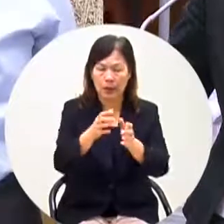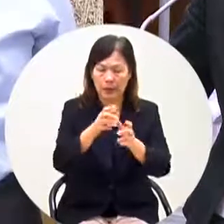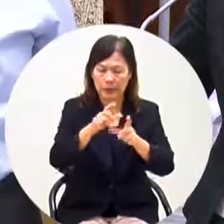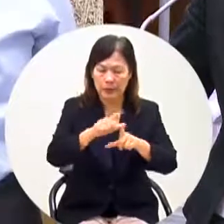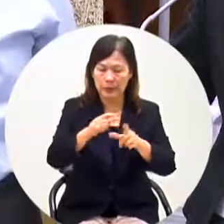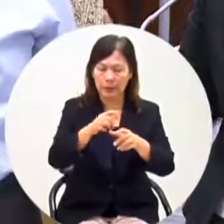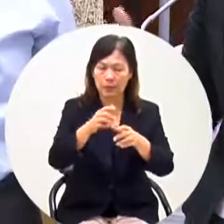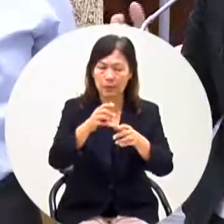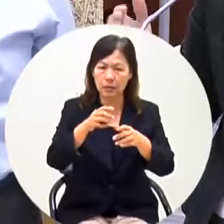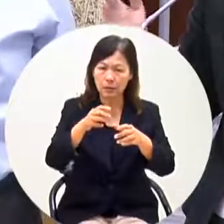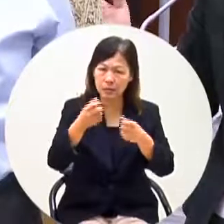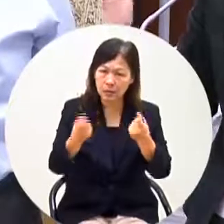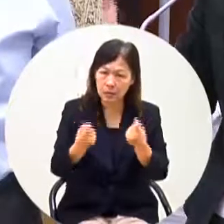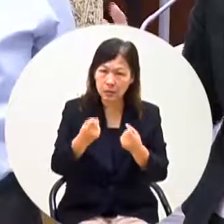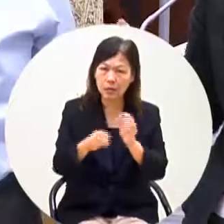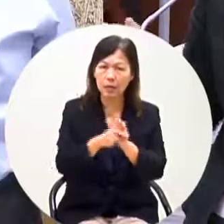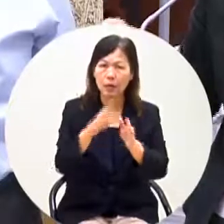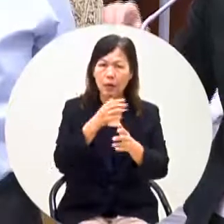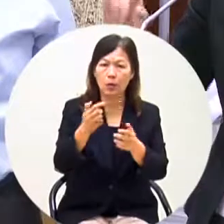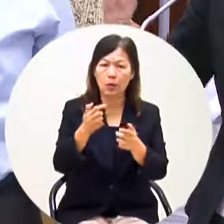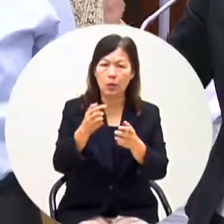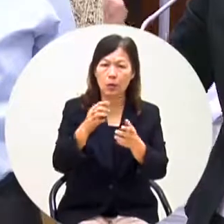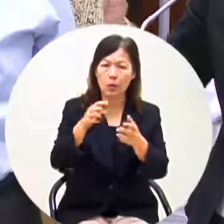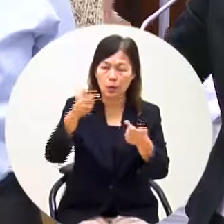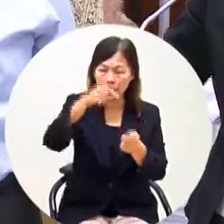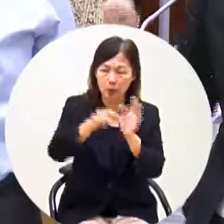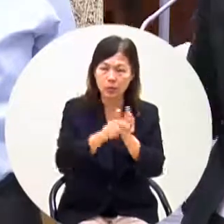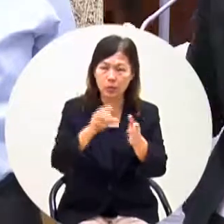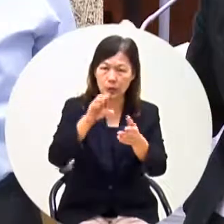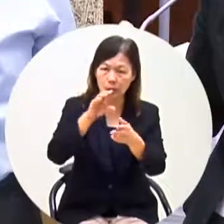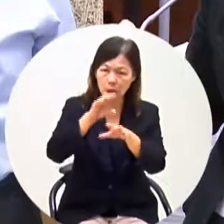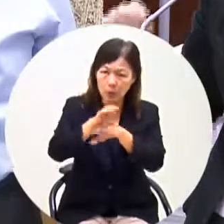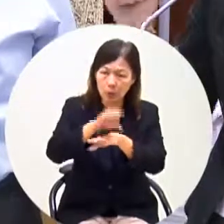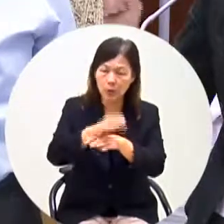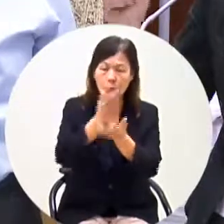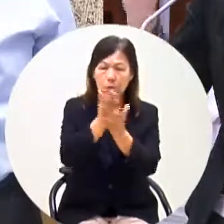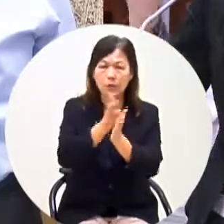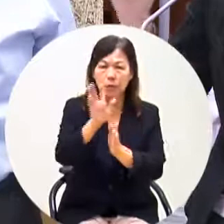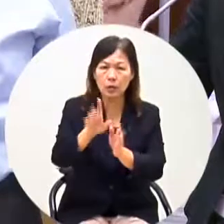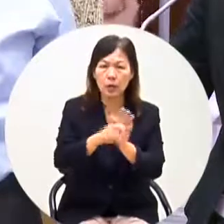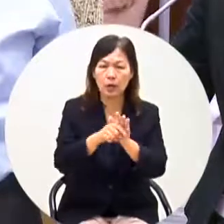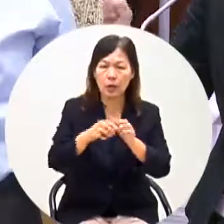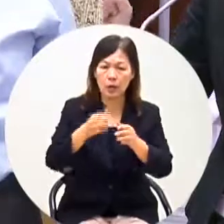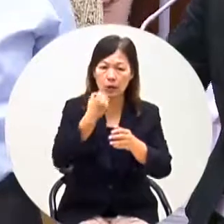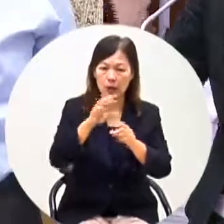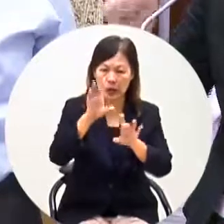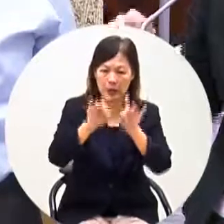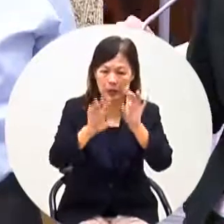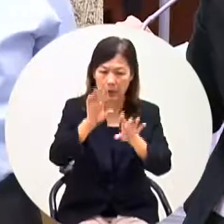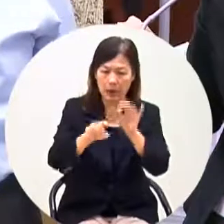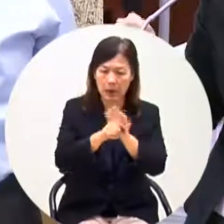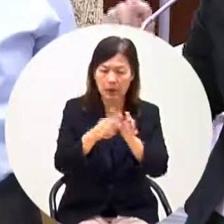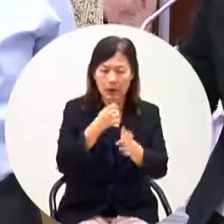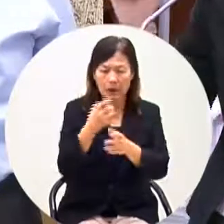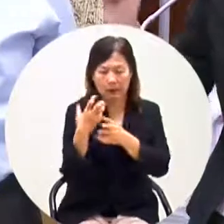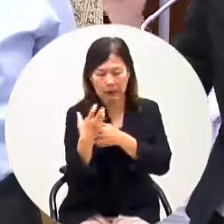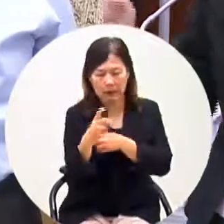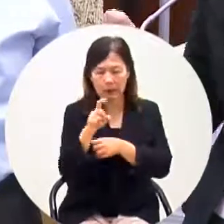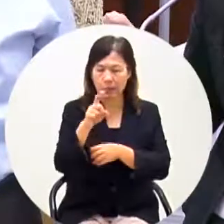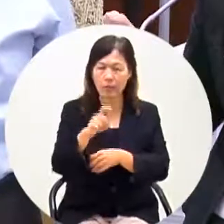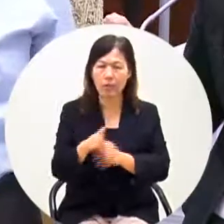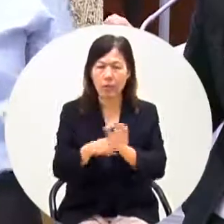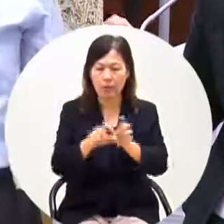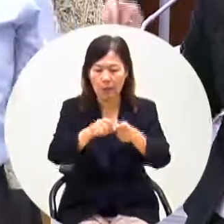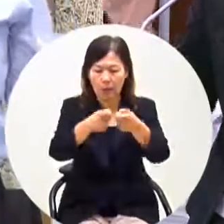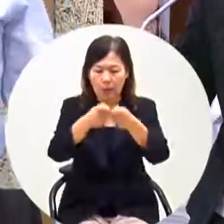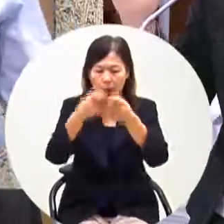学槽车，那所以这个地方的柏油不堪负荷啊，早已经损坏很久了，但是年久